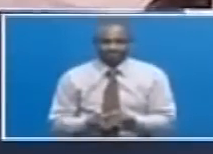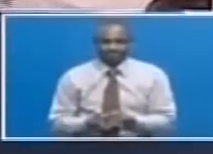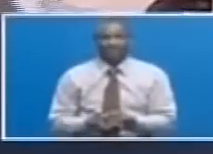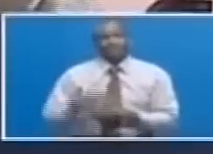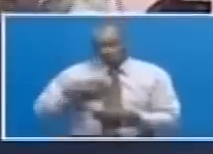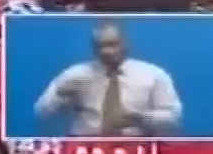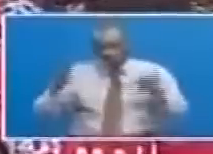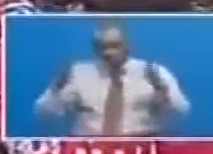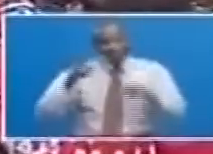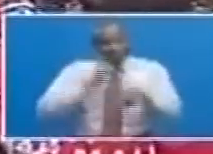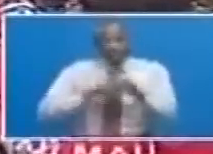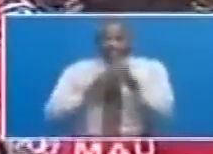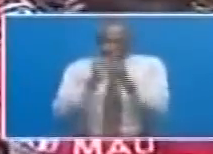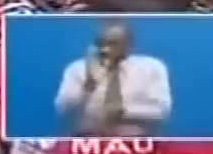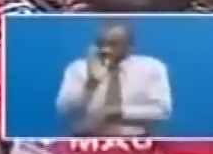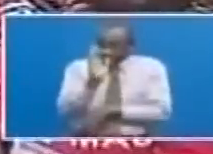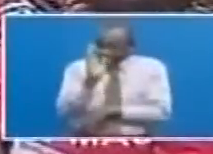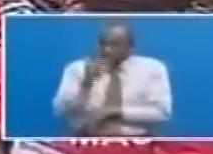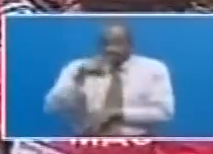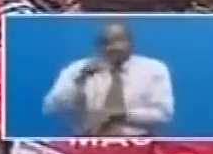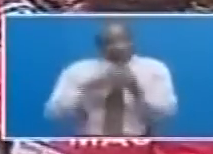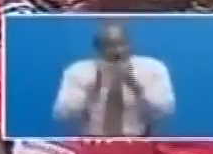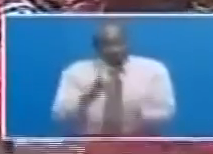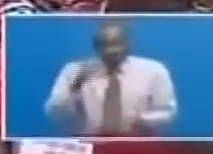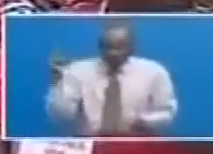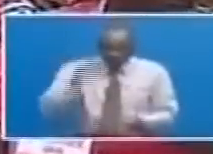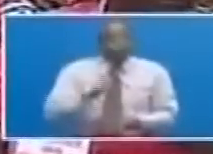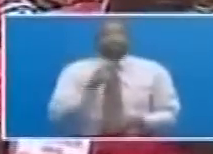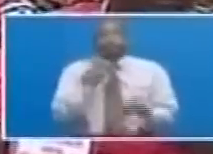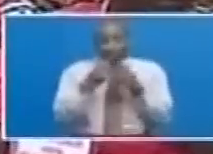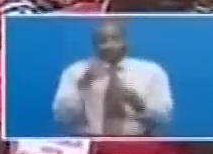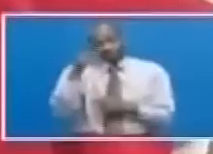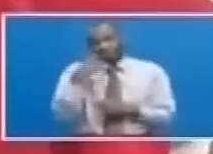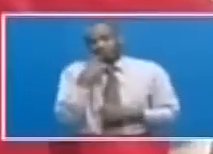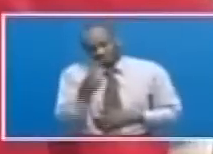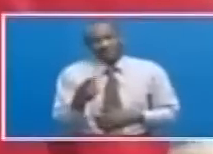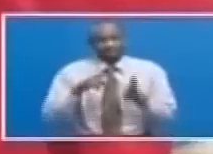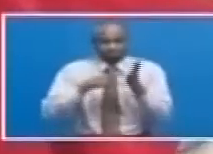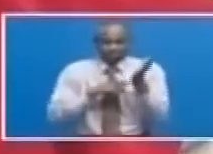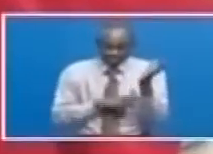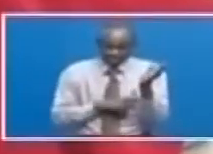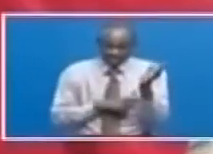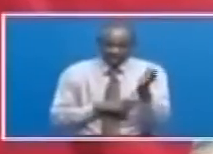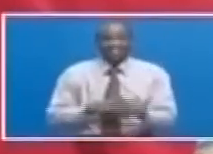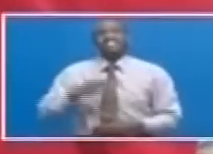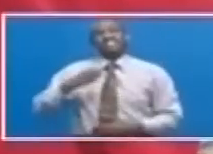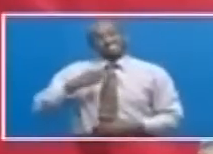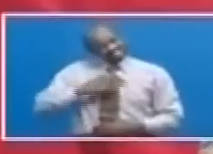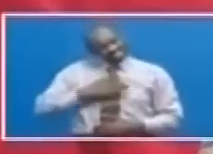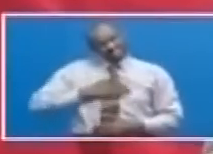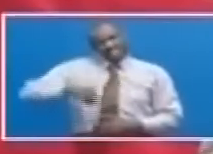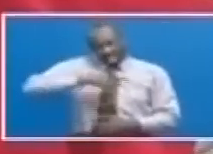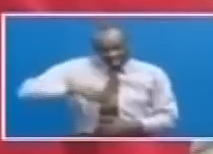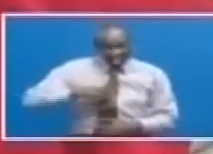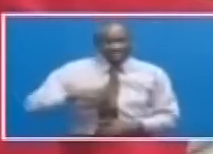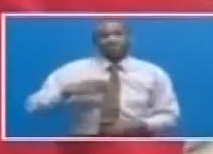Msisimko ulizuka pale kiongozi wao Githu wa Kahengeria alipofika jukwani kuratibu hoja zake. Sisi